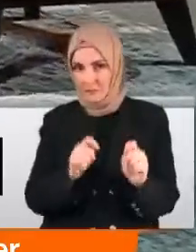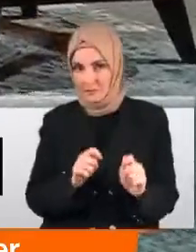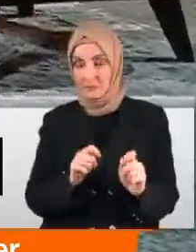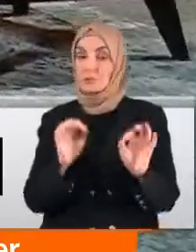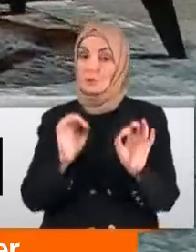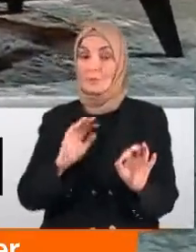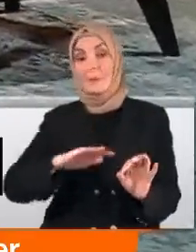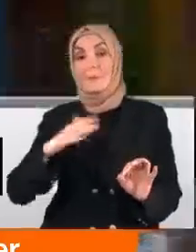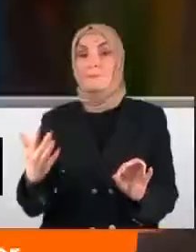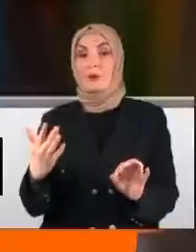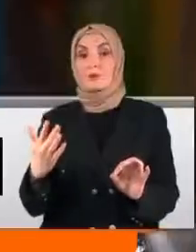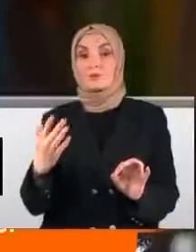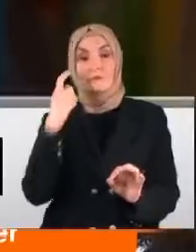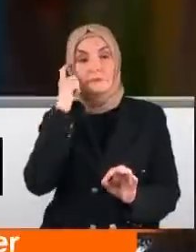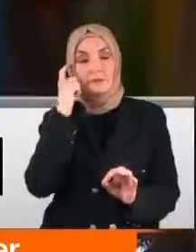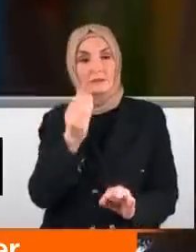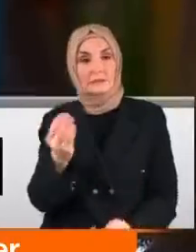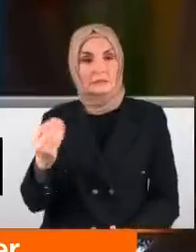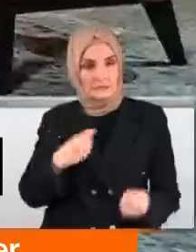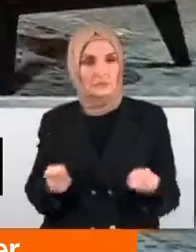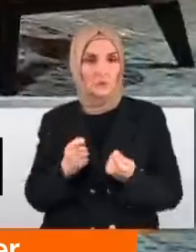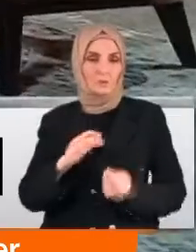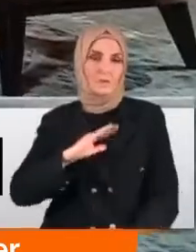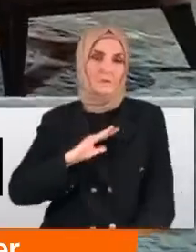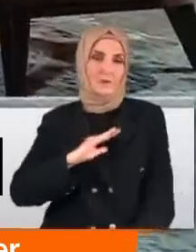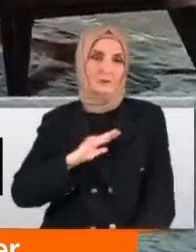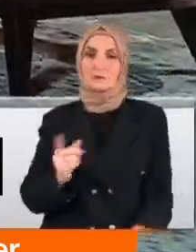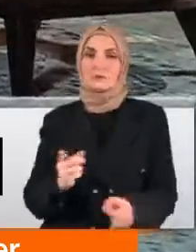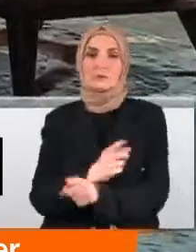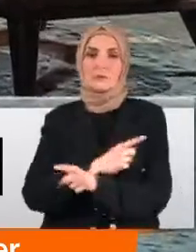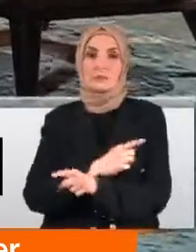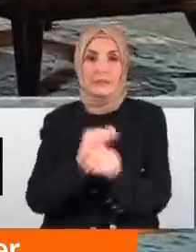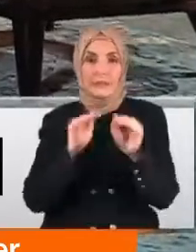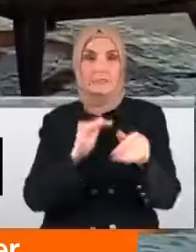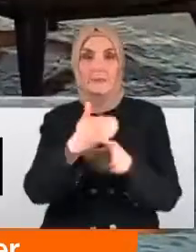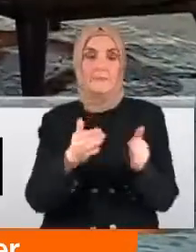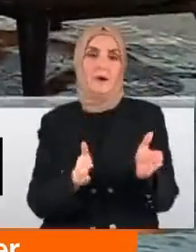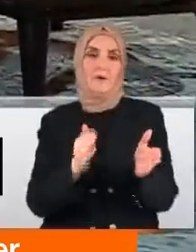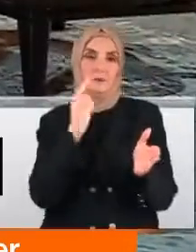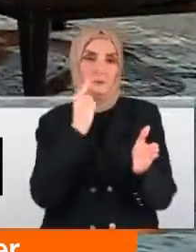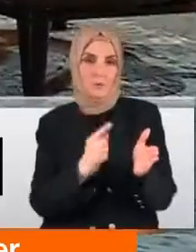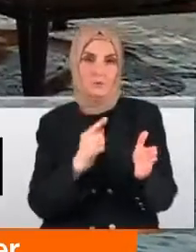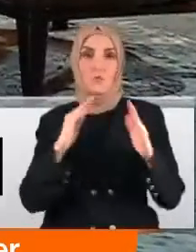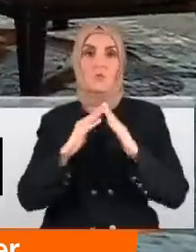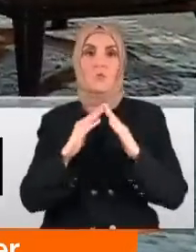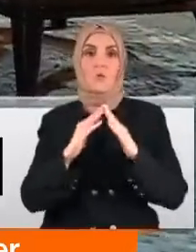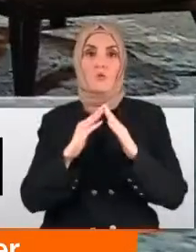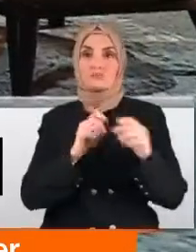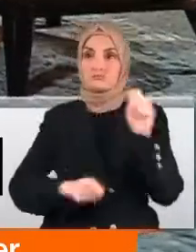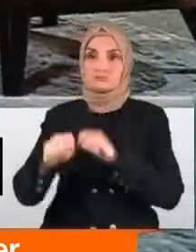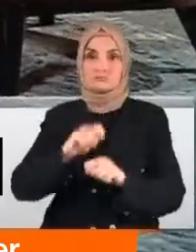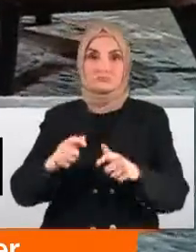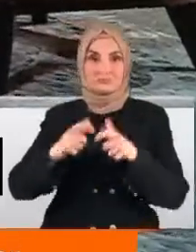de başka alternatifler üzerinde çalışıyoruz. Ayrıca çeşitli destek paketleriyle konut arzını daha da